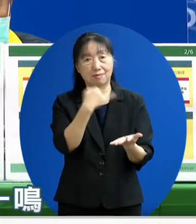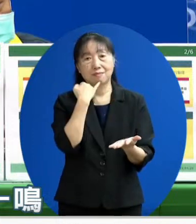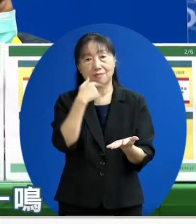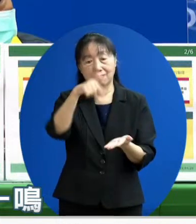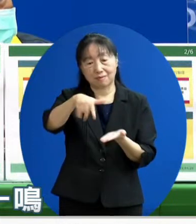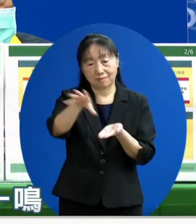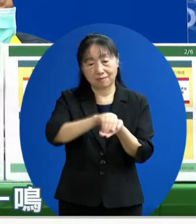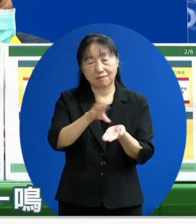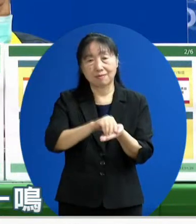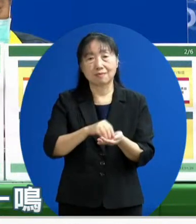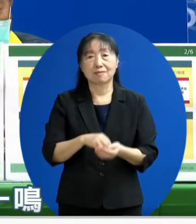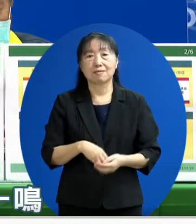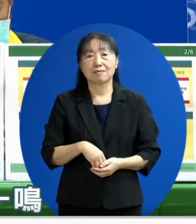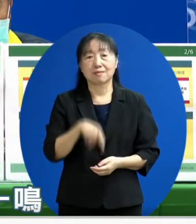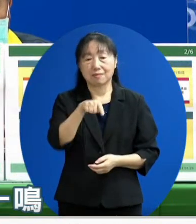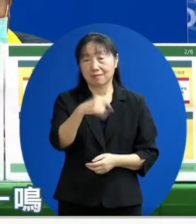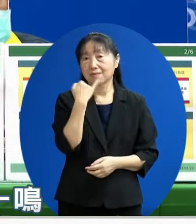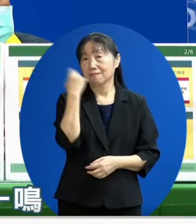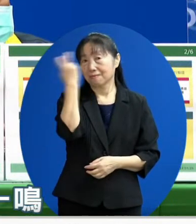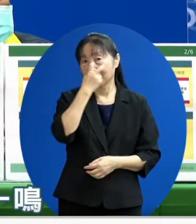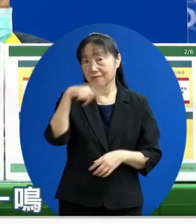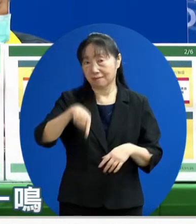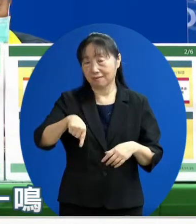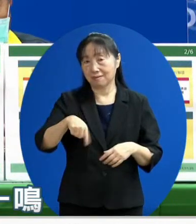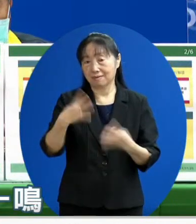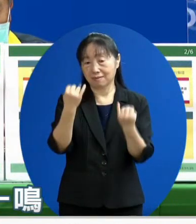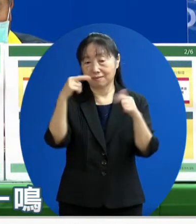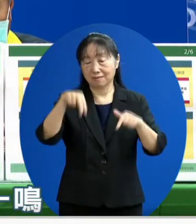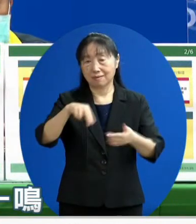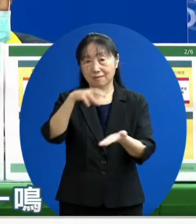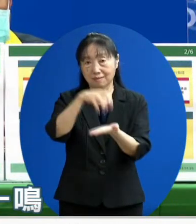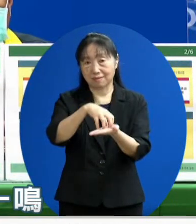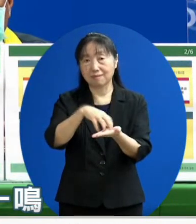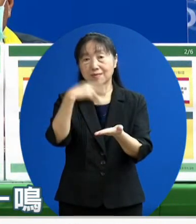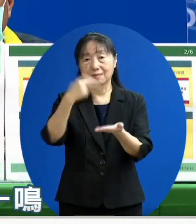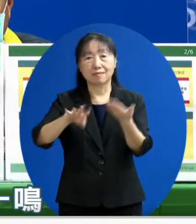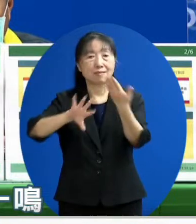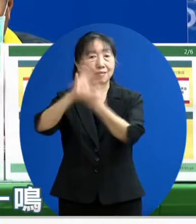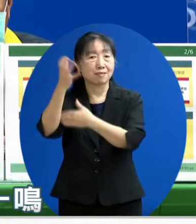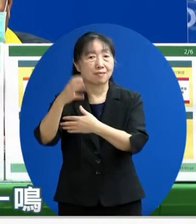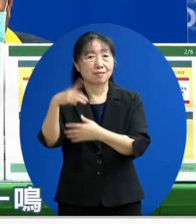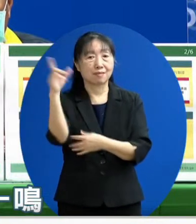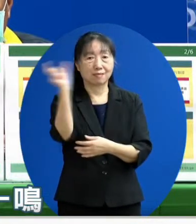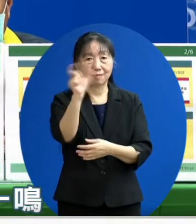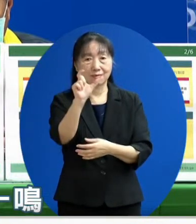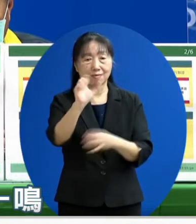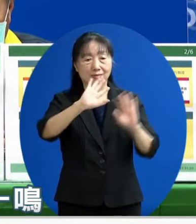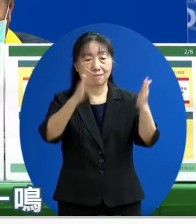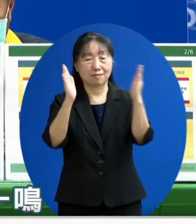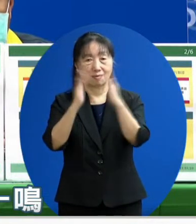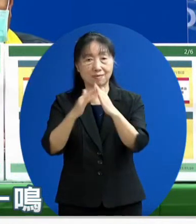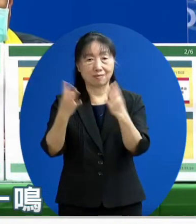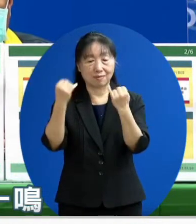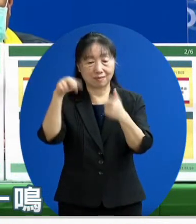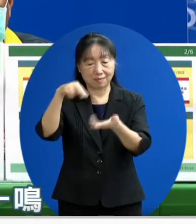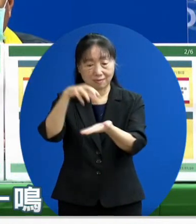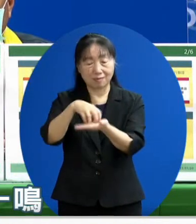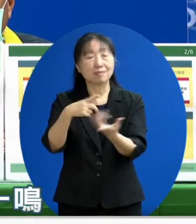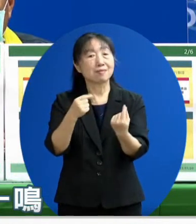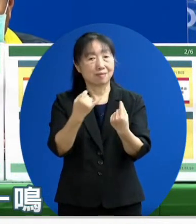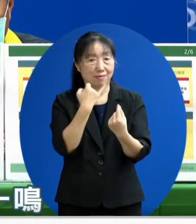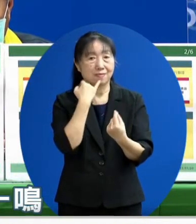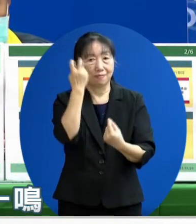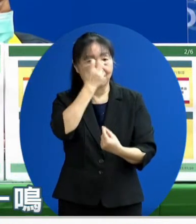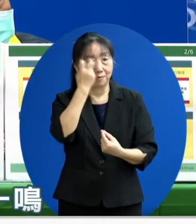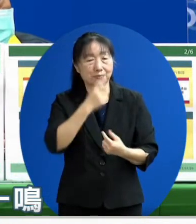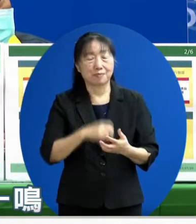程式可以除了查我国的数位证明之外，可以查60国的数位证明，这是第二个开放的部分。那第三个部